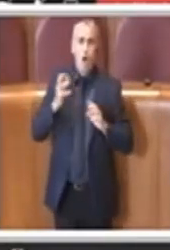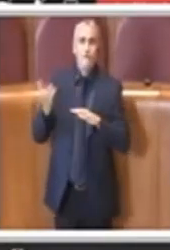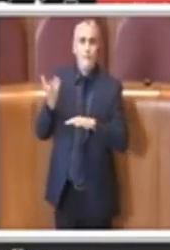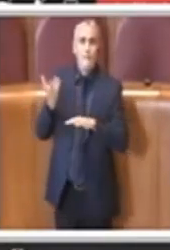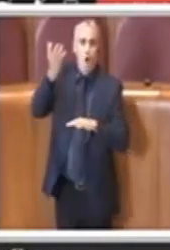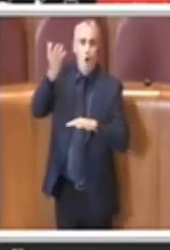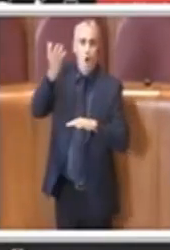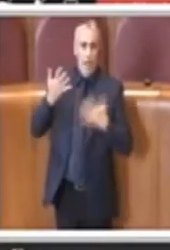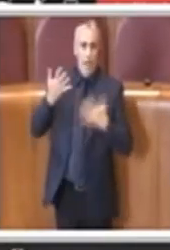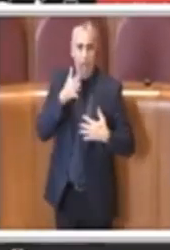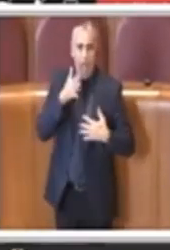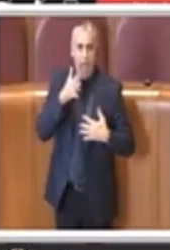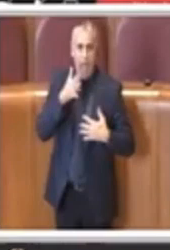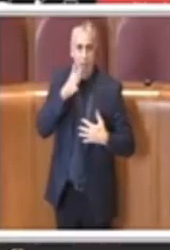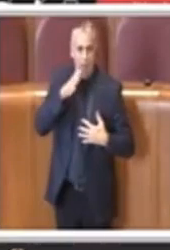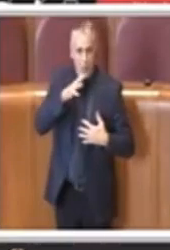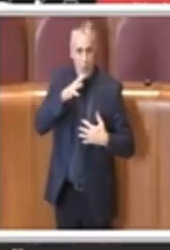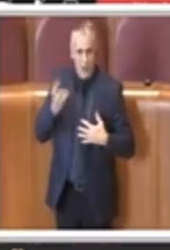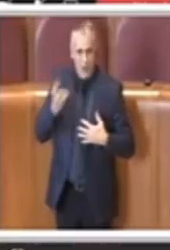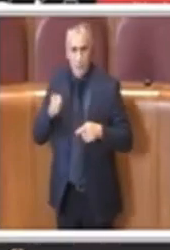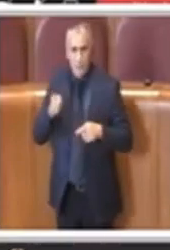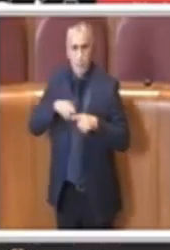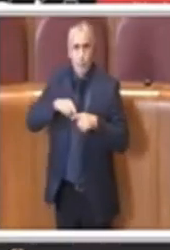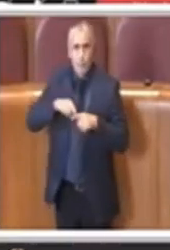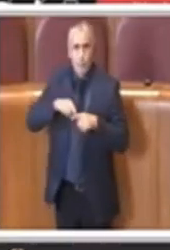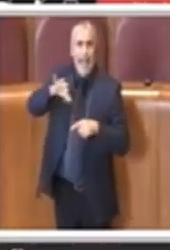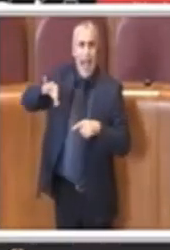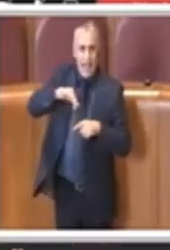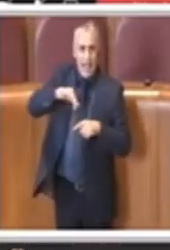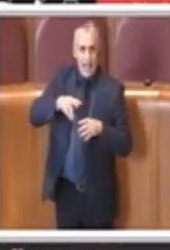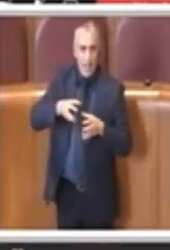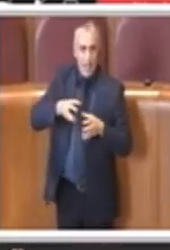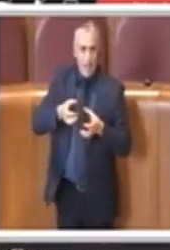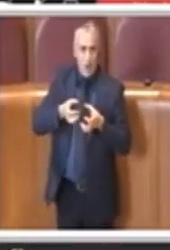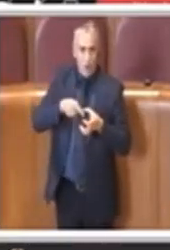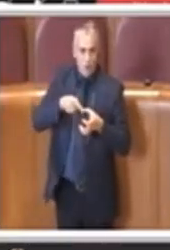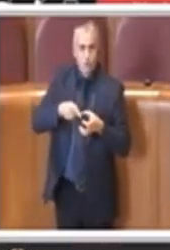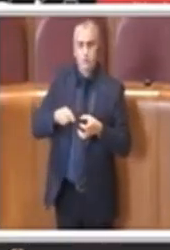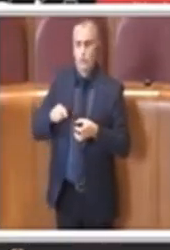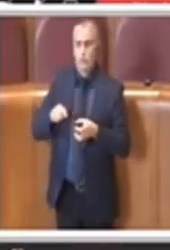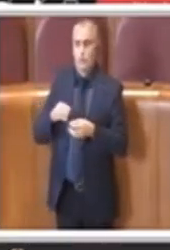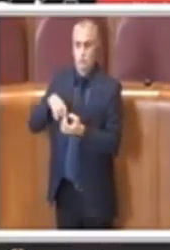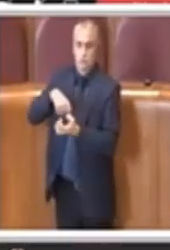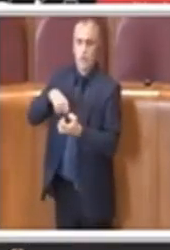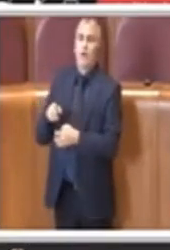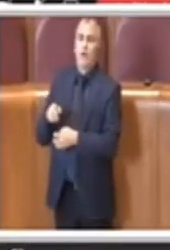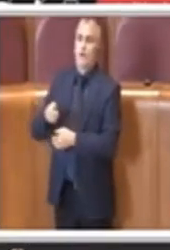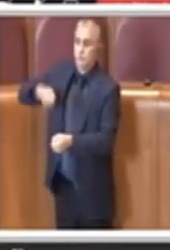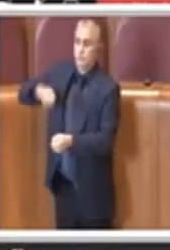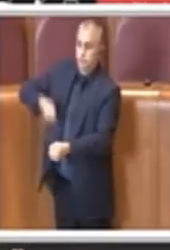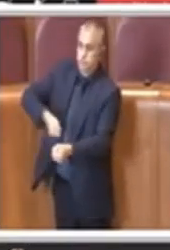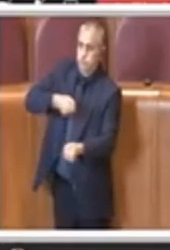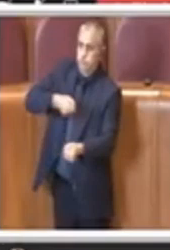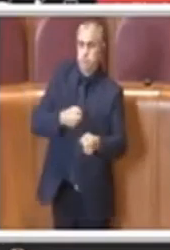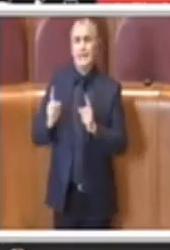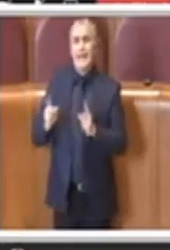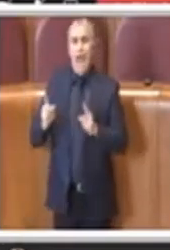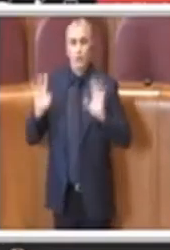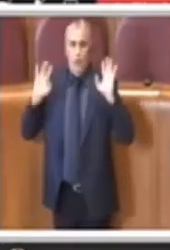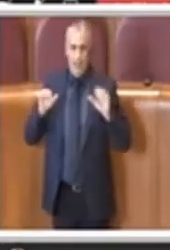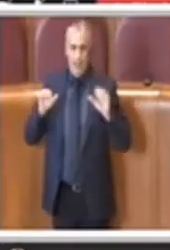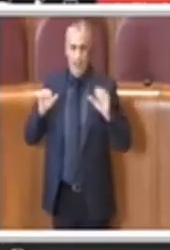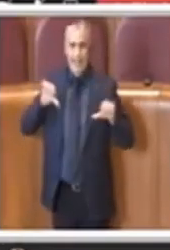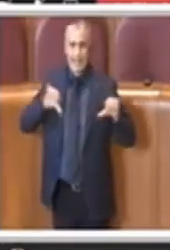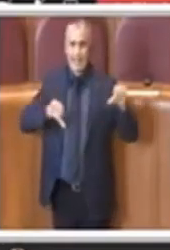acqueo riscaldato con sale grosso. Questo, ecco, per dire che, diciamo, c'è stata un'attenzione molto particolare verso l'ambiente. Non